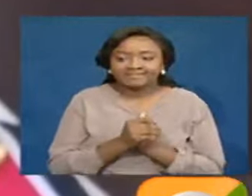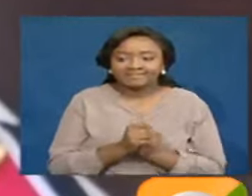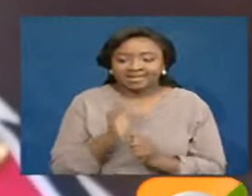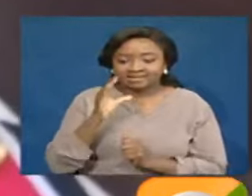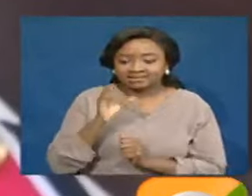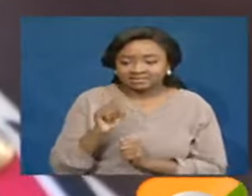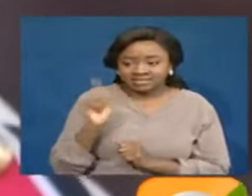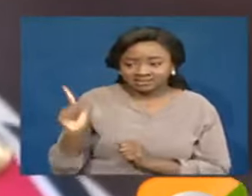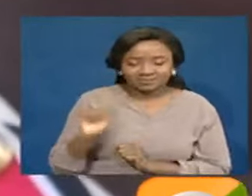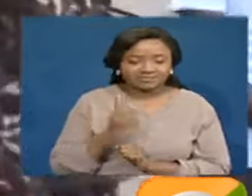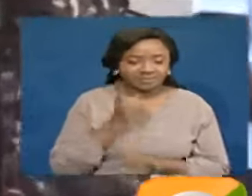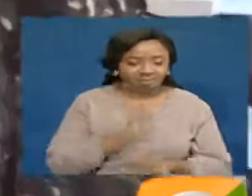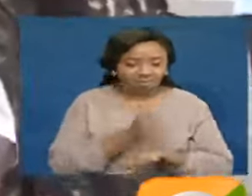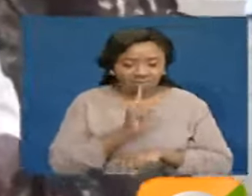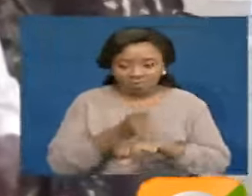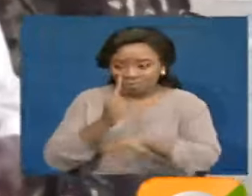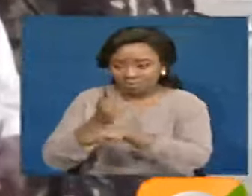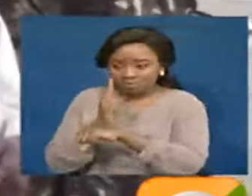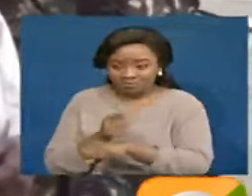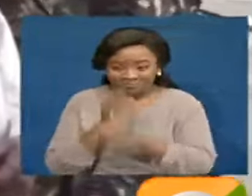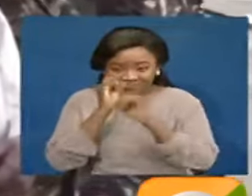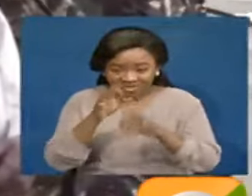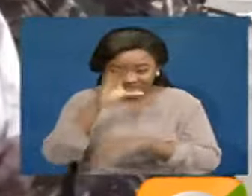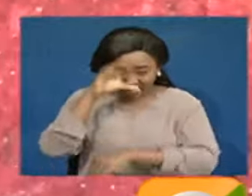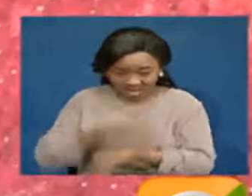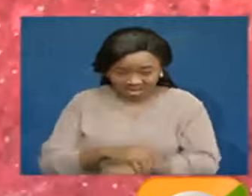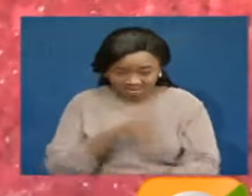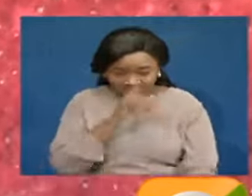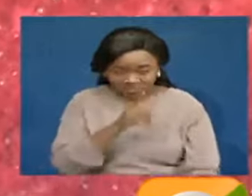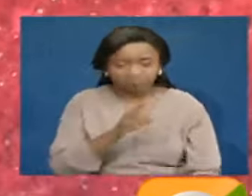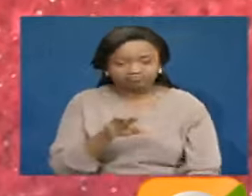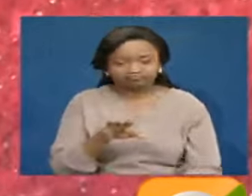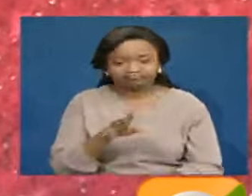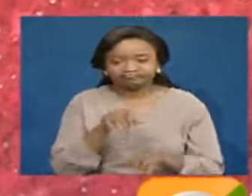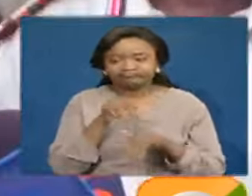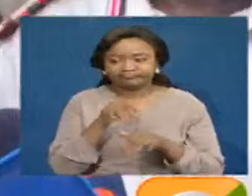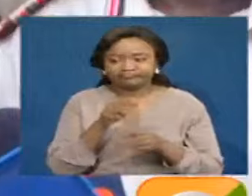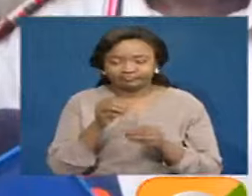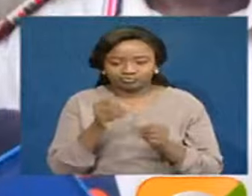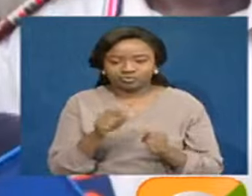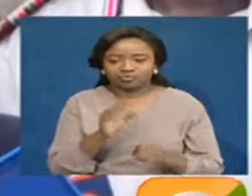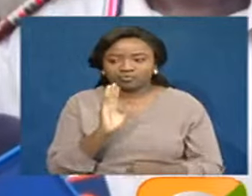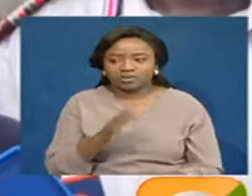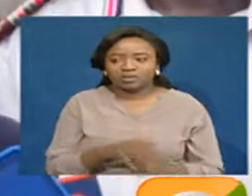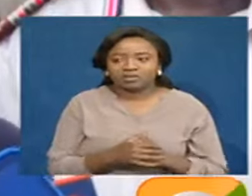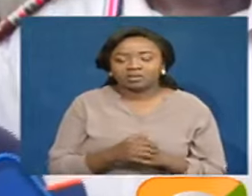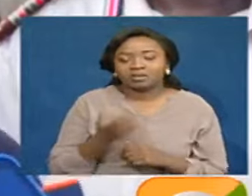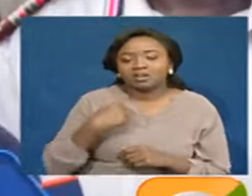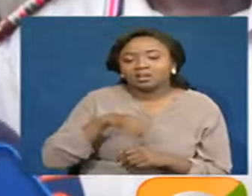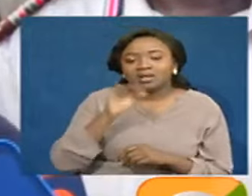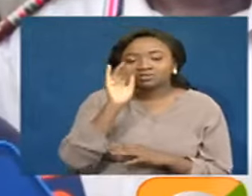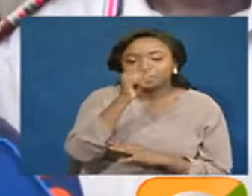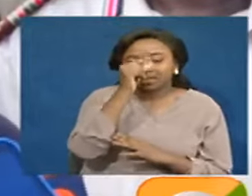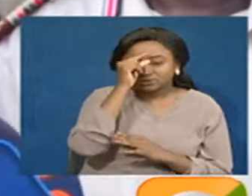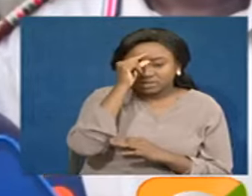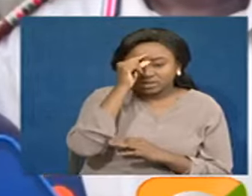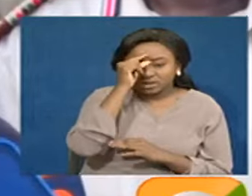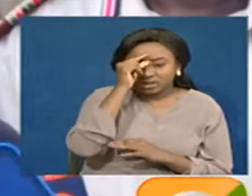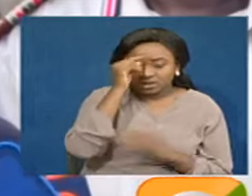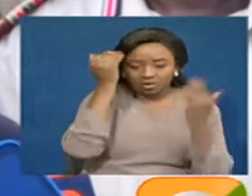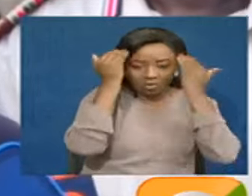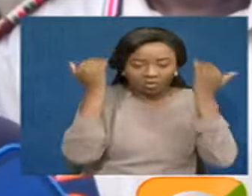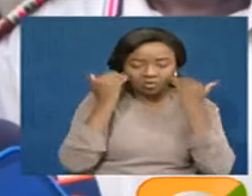Migos akiwaonya wale watakaopatikana kuwa chuma chao kimotoni. Tumeomba mahakama kwamba hizi makesi zote